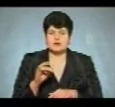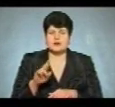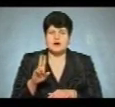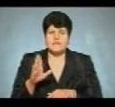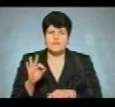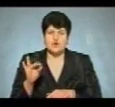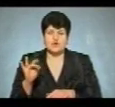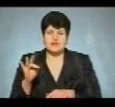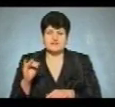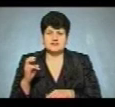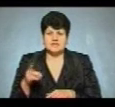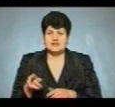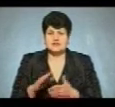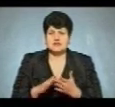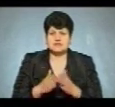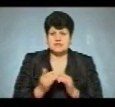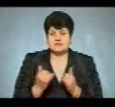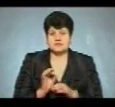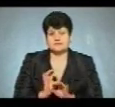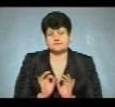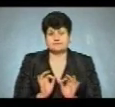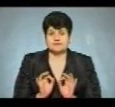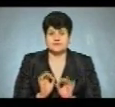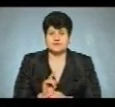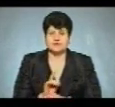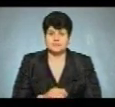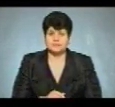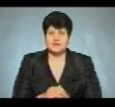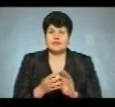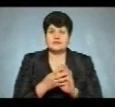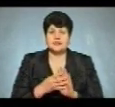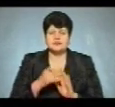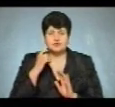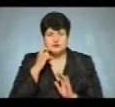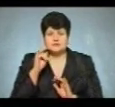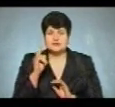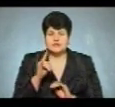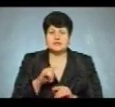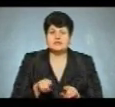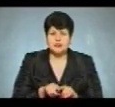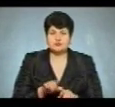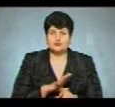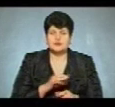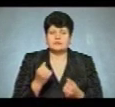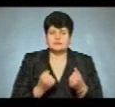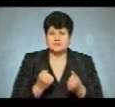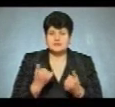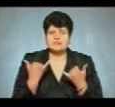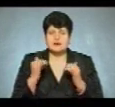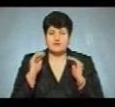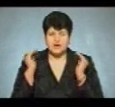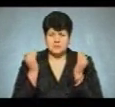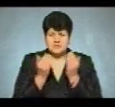Яворівський. Її стан наразі стабільний. 9-річна дитина, яка також була в автомобілі, зараз у